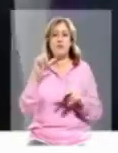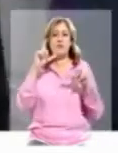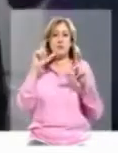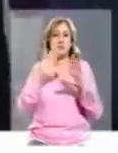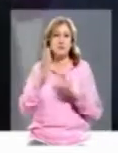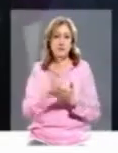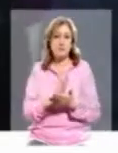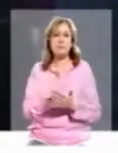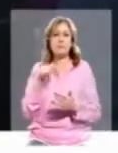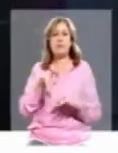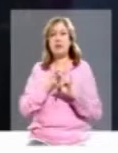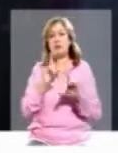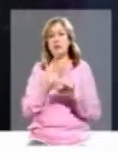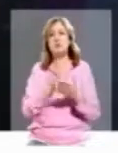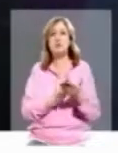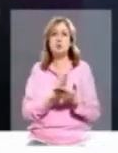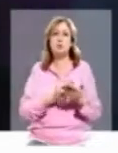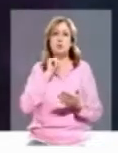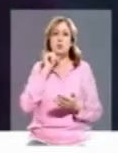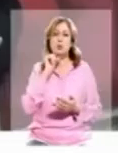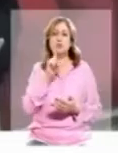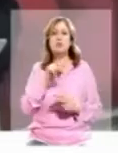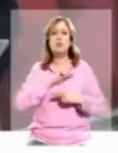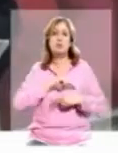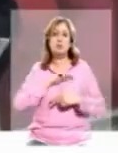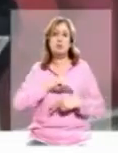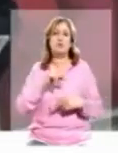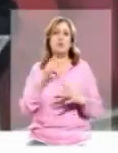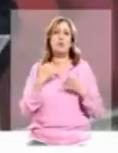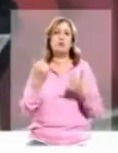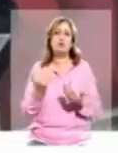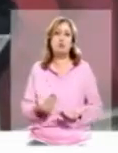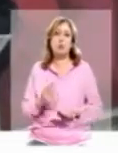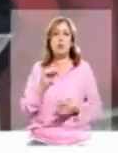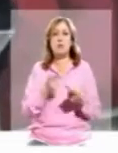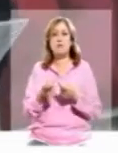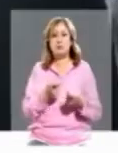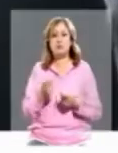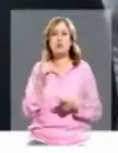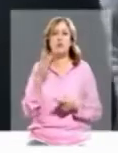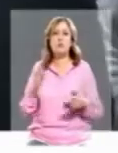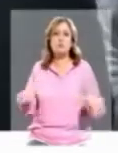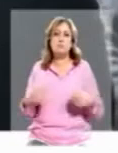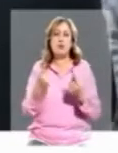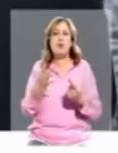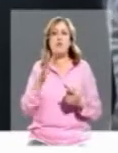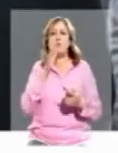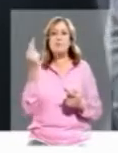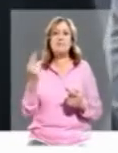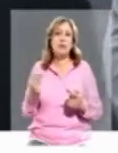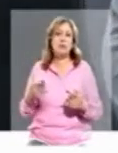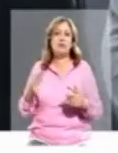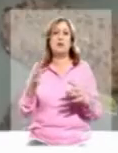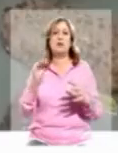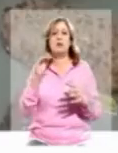фотовыставку. Здесь же рассказывают о заслугах кустанайских тружеников, почетных жителей и руководителей, что поднимали область в годы целины и